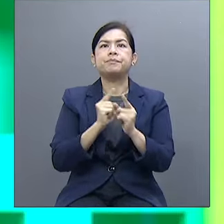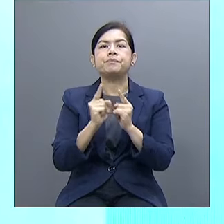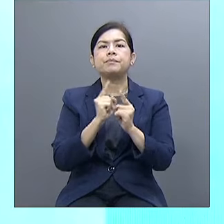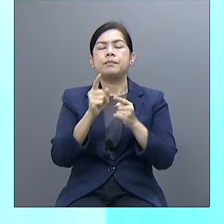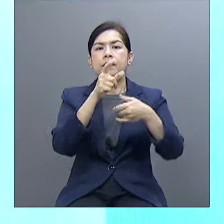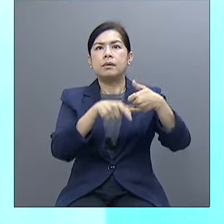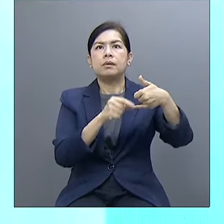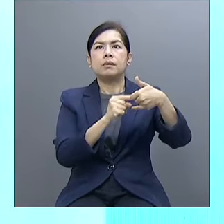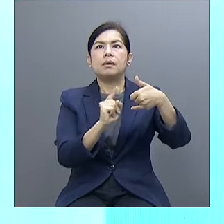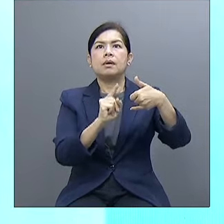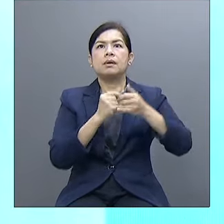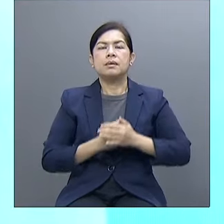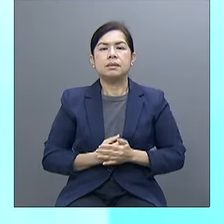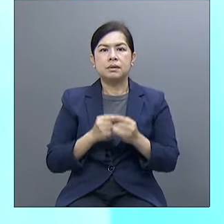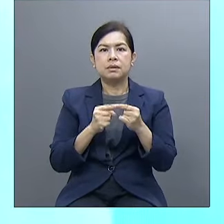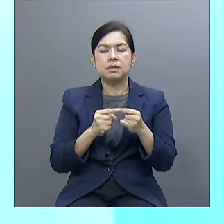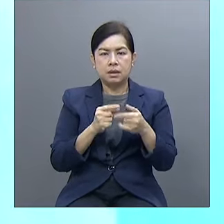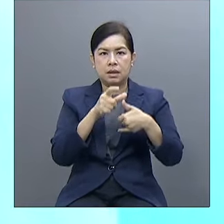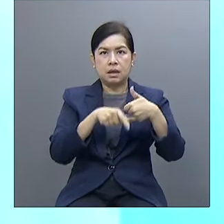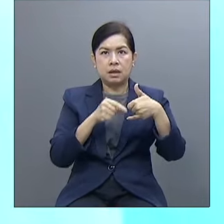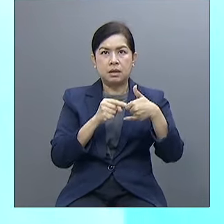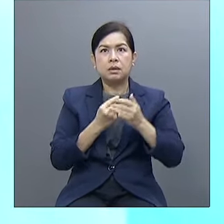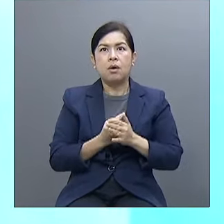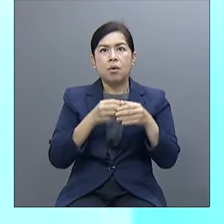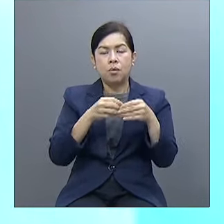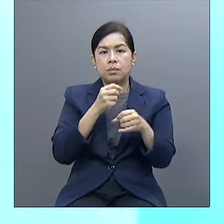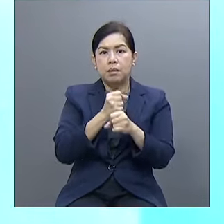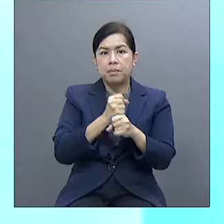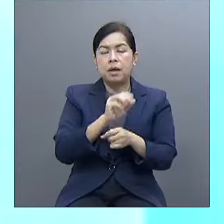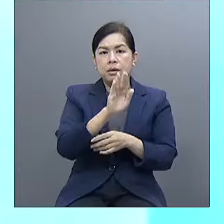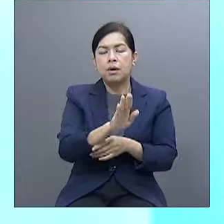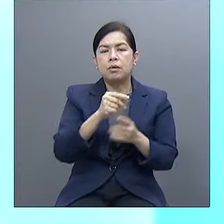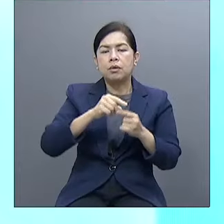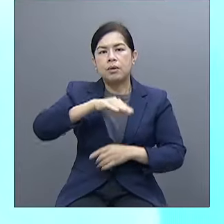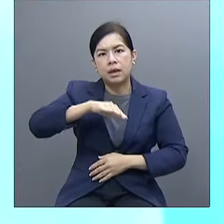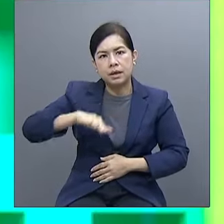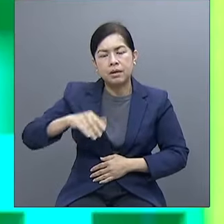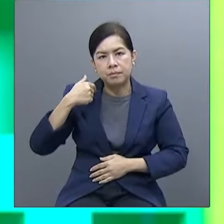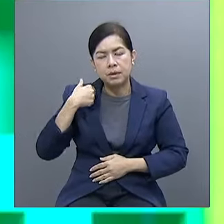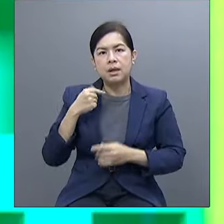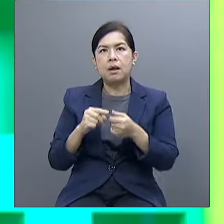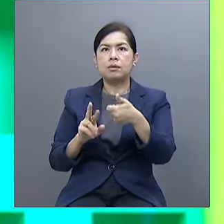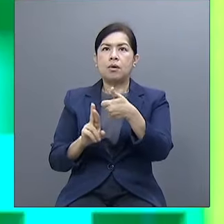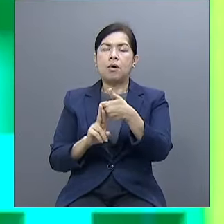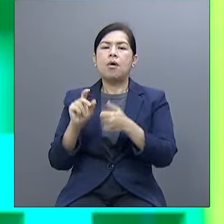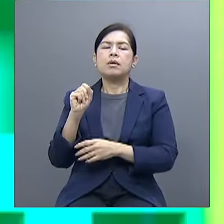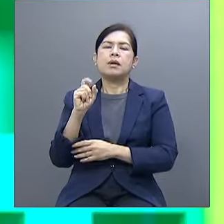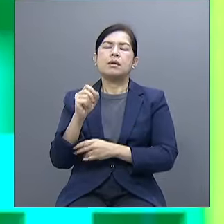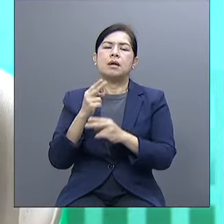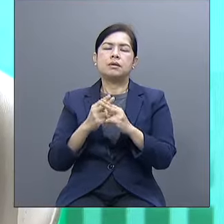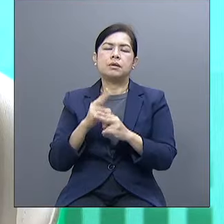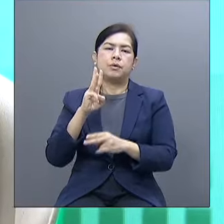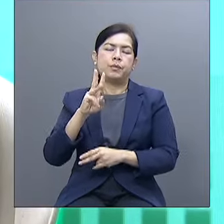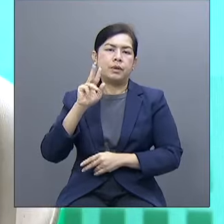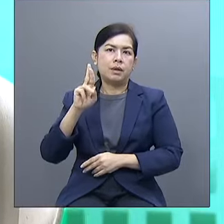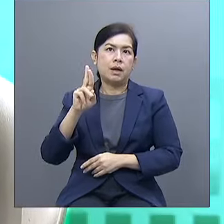สุนีชัยรสค่ะคณะทำงานสวัสดิการเด็กเล็กทั่วหน้าเพื่อคุณภาพชีวิตที่ยั่งยืนนะคะและรองศาสตราจารย์ดร.วิรศักดิ์ฮัดดาน